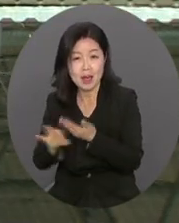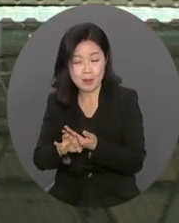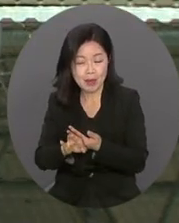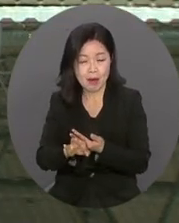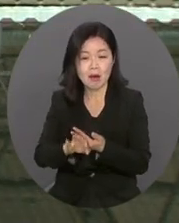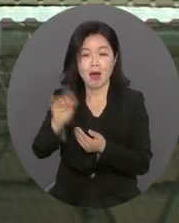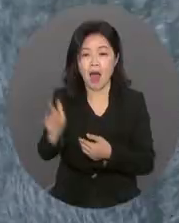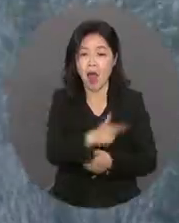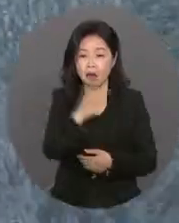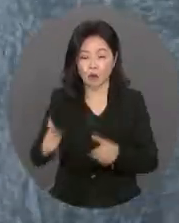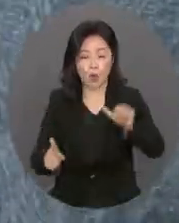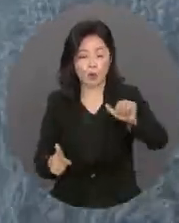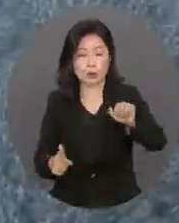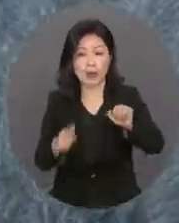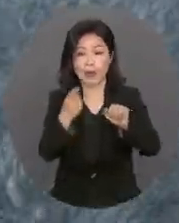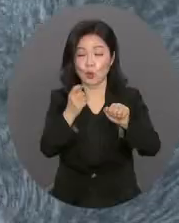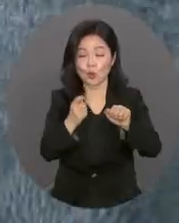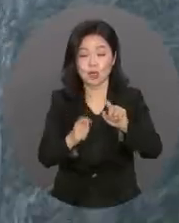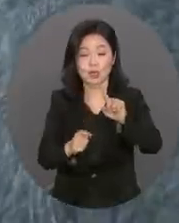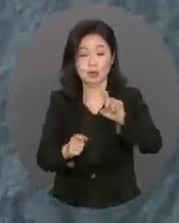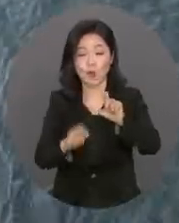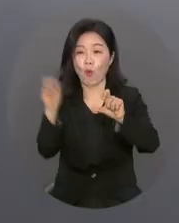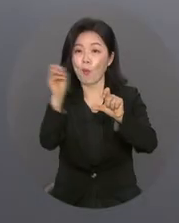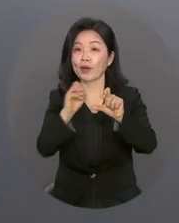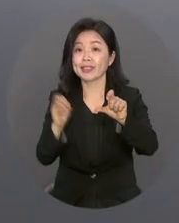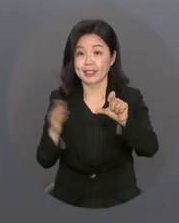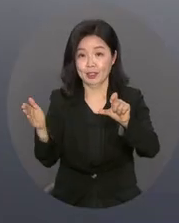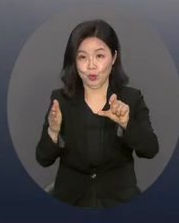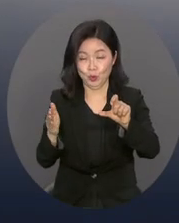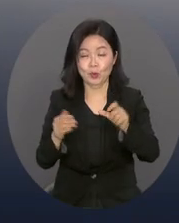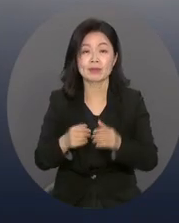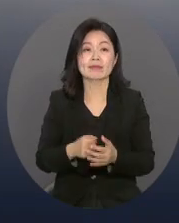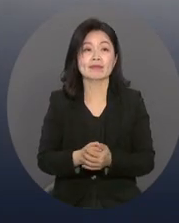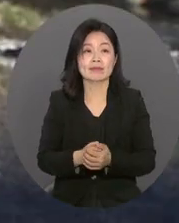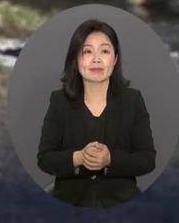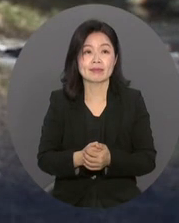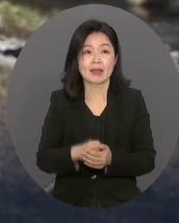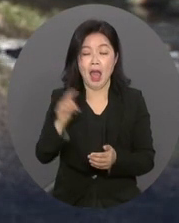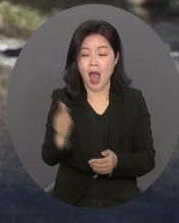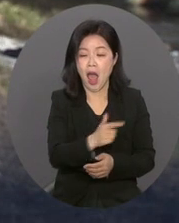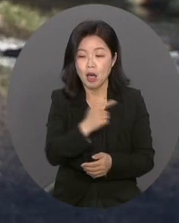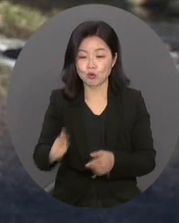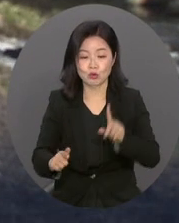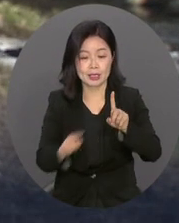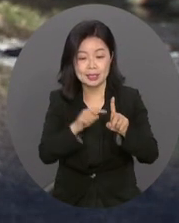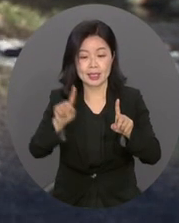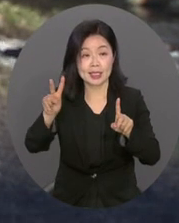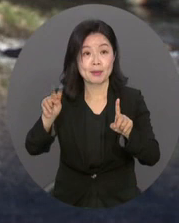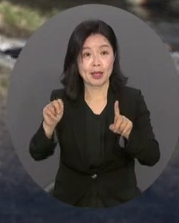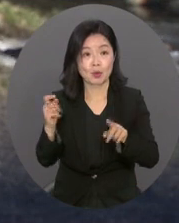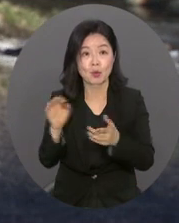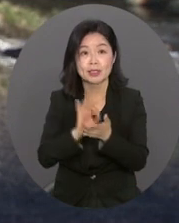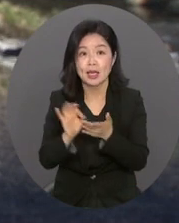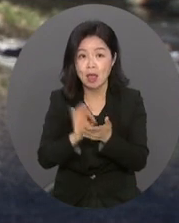쓰는 수돗물 50만 톤의 15%가량입니다. 1, 2만 톤까지 공급을 하고 가압시설이 4월 말에 완료가